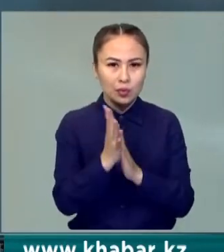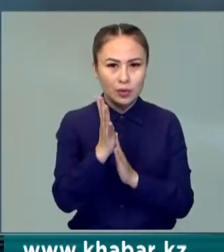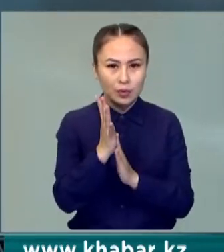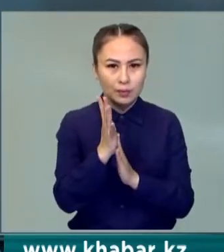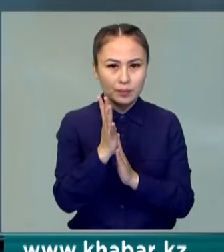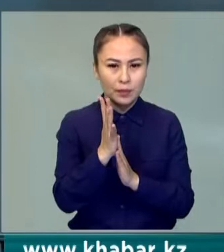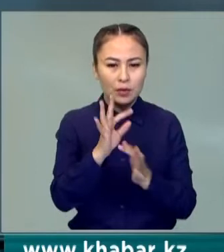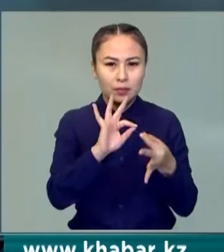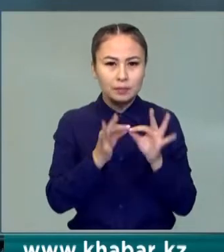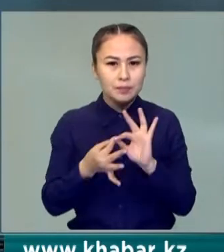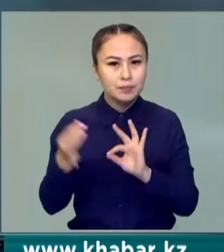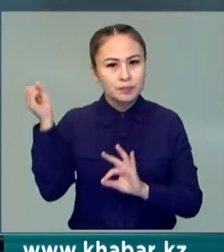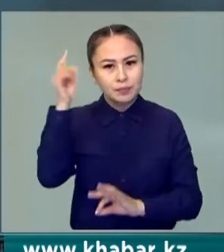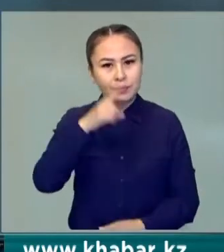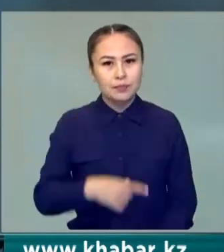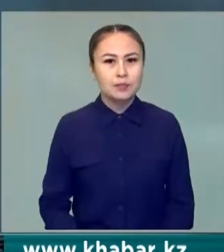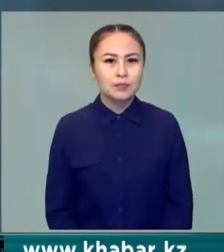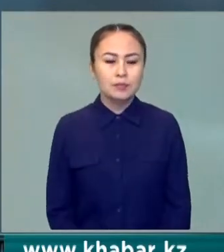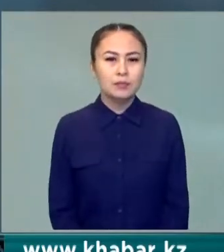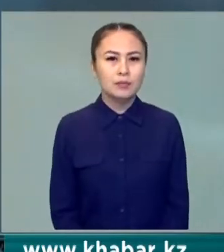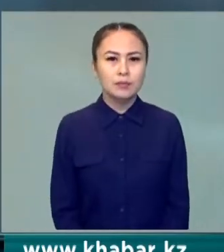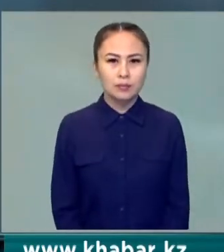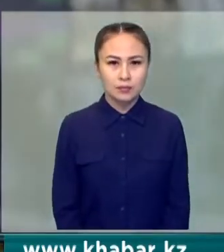өсіруді қолға алыпты. Толығырақ тілшіміз жалғастырады.